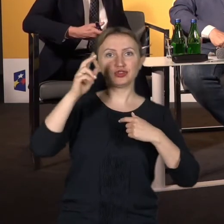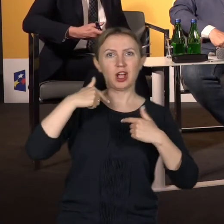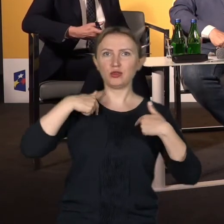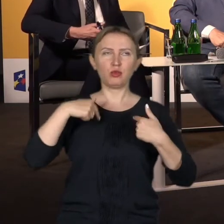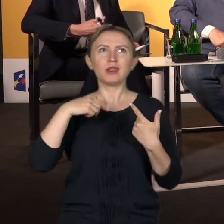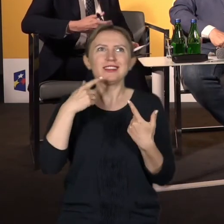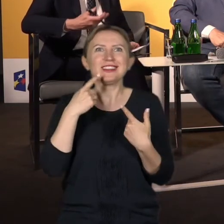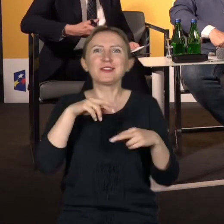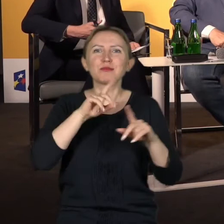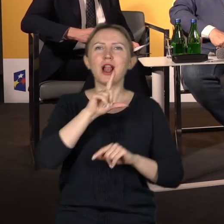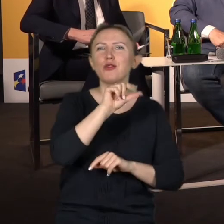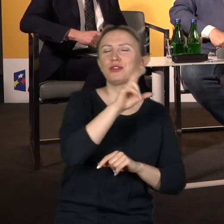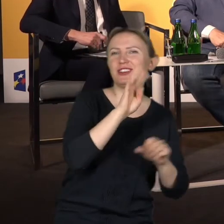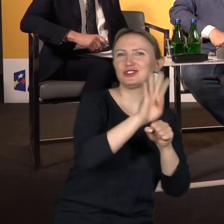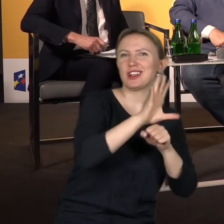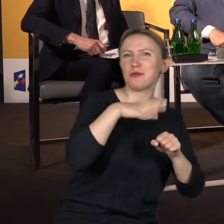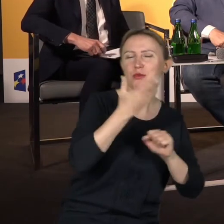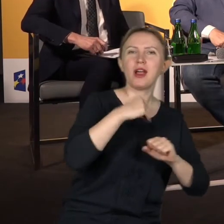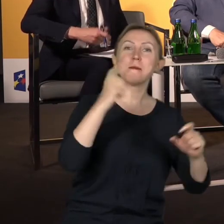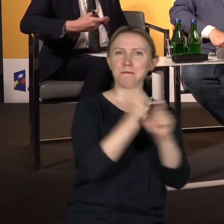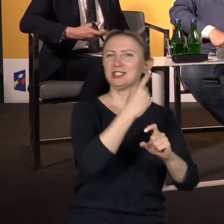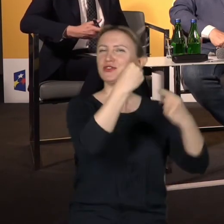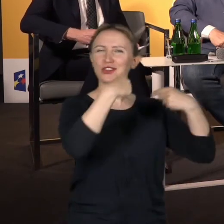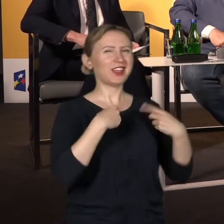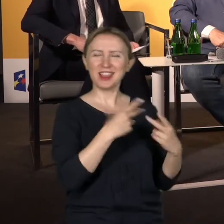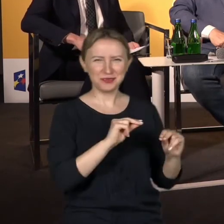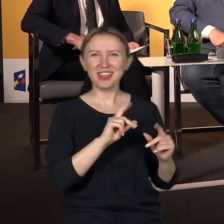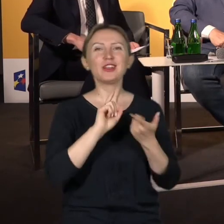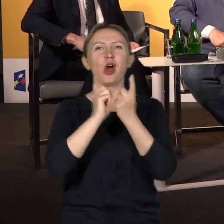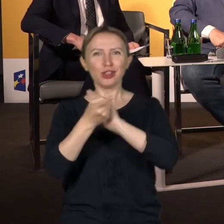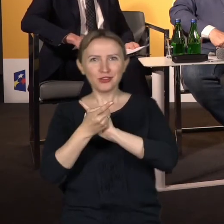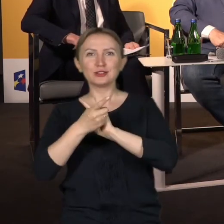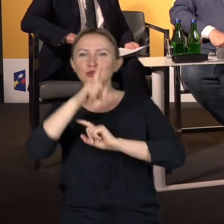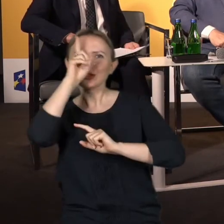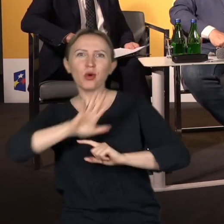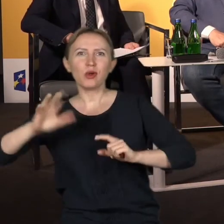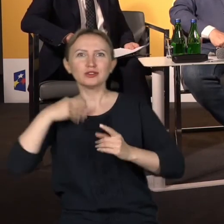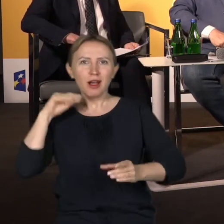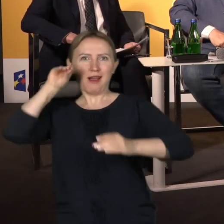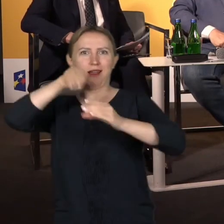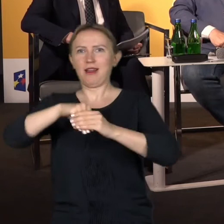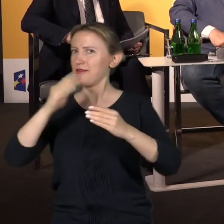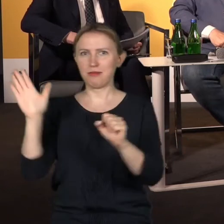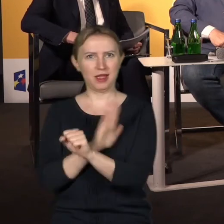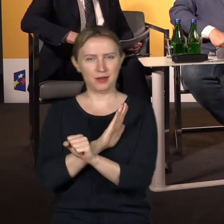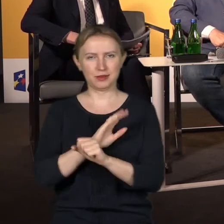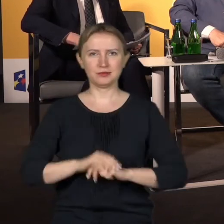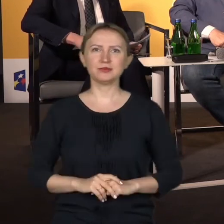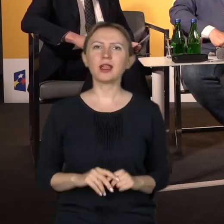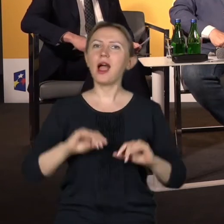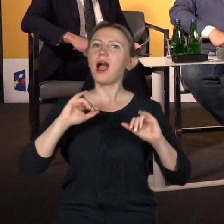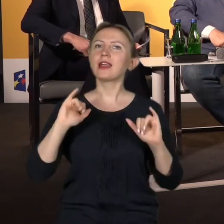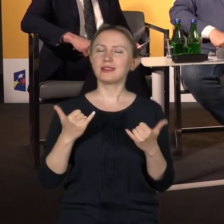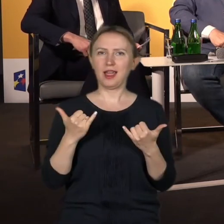nie odczytuję tego tak jak Ludwik XIV mówił państwu, to ja. Raczej odnosi się to do społeczności lokalnej, jak sądzę. W